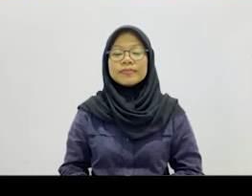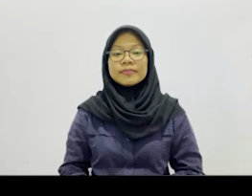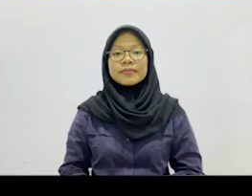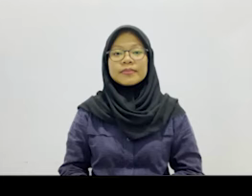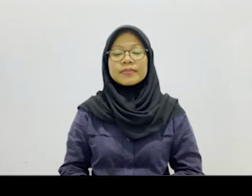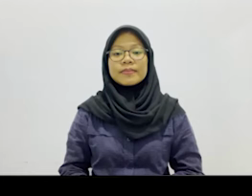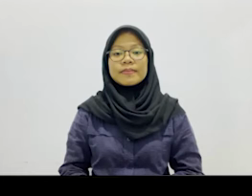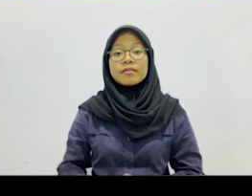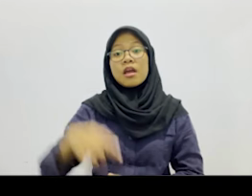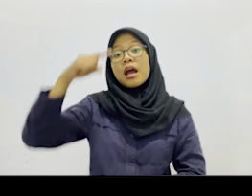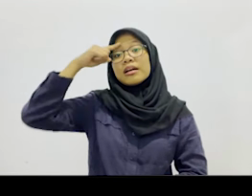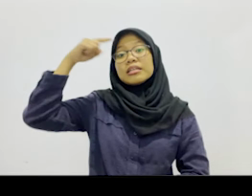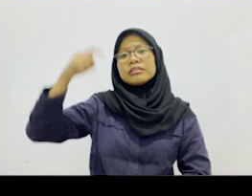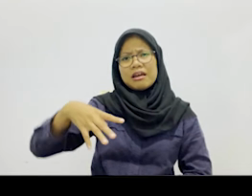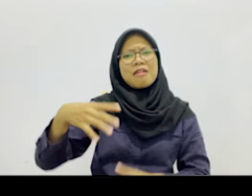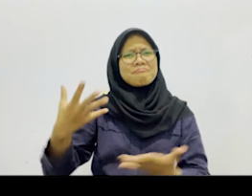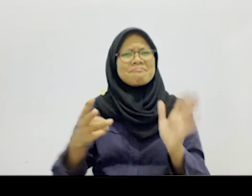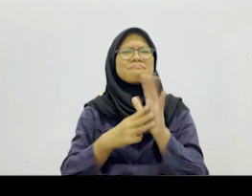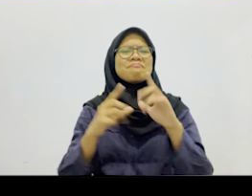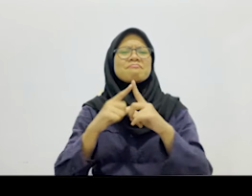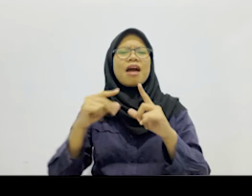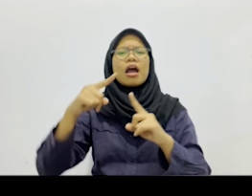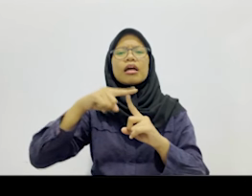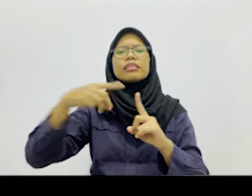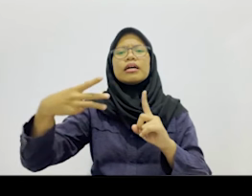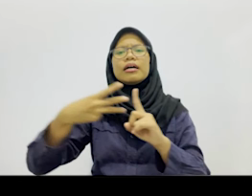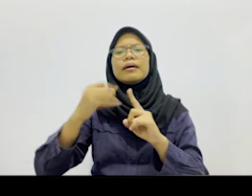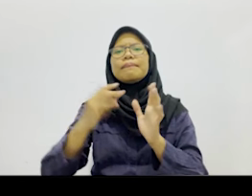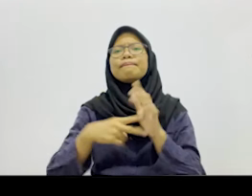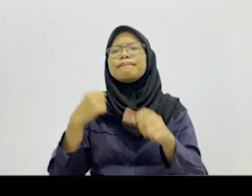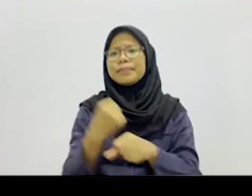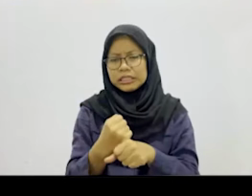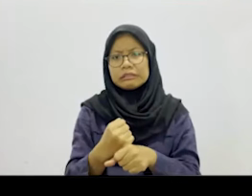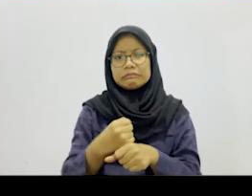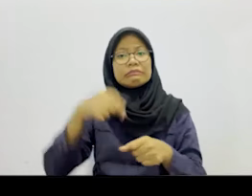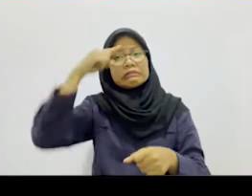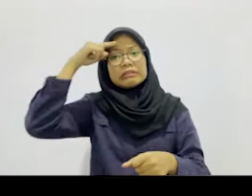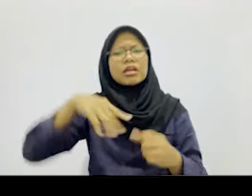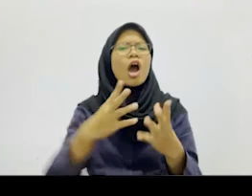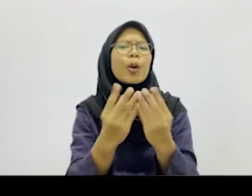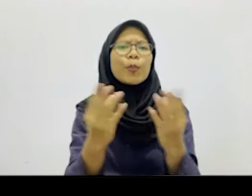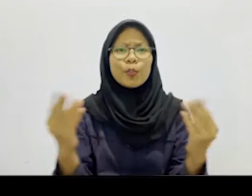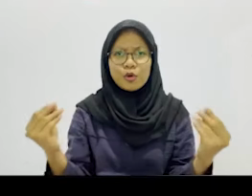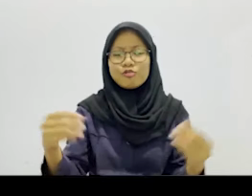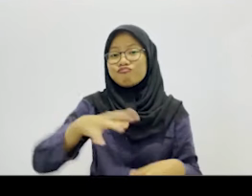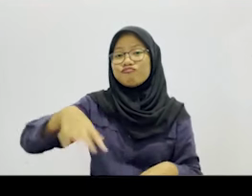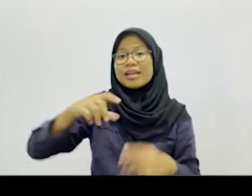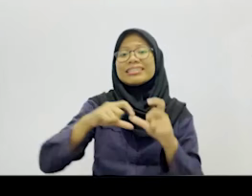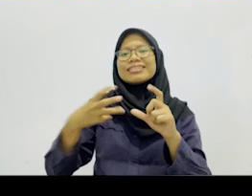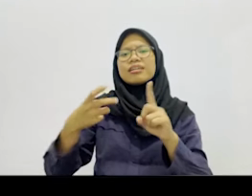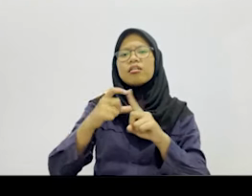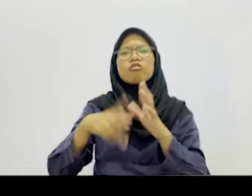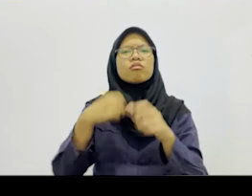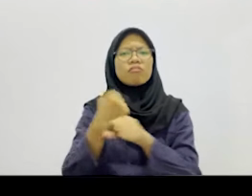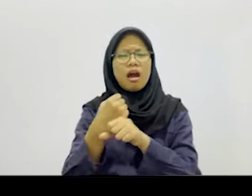implementasi proyek tersebut, di mana kita akan melihat seberapa besar kemajuan yang telah tercapai, khususnya di